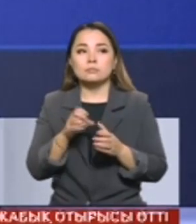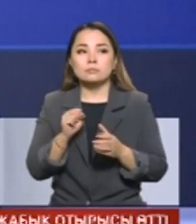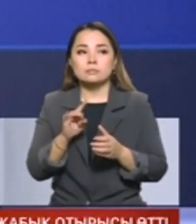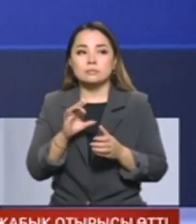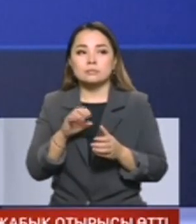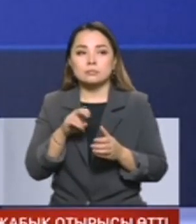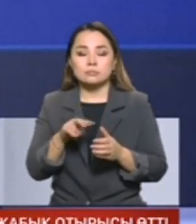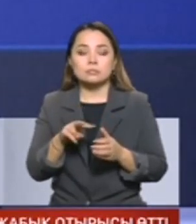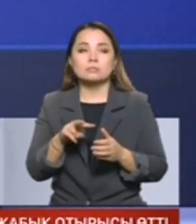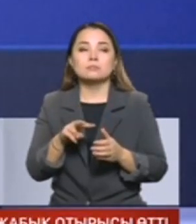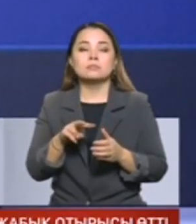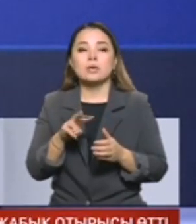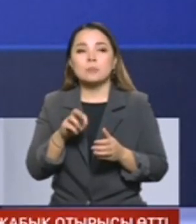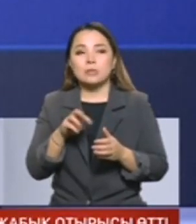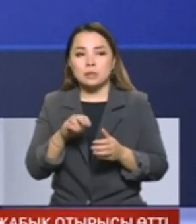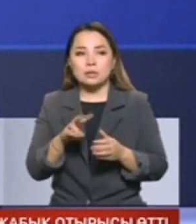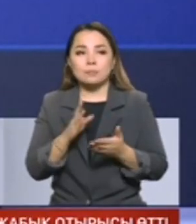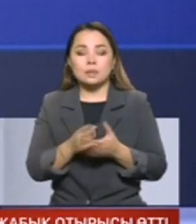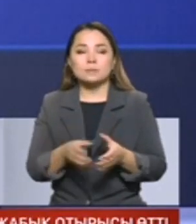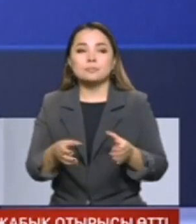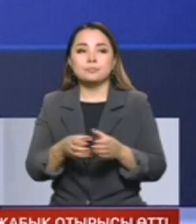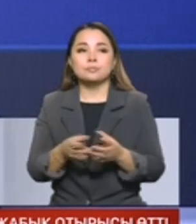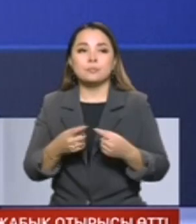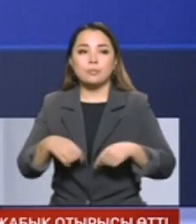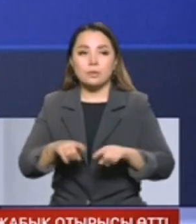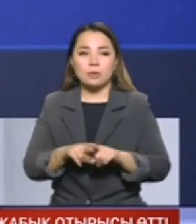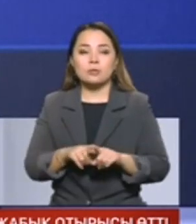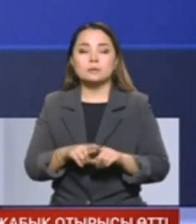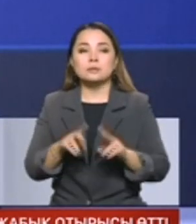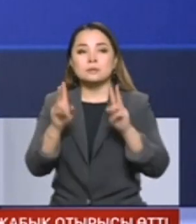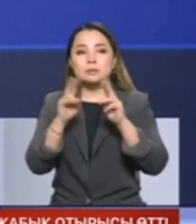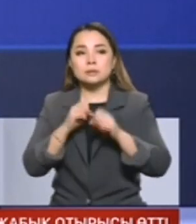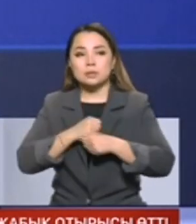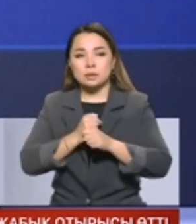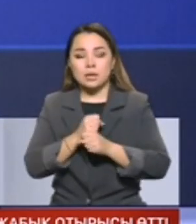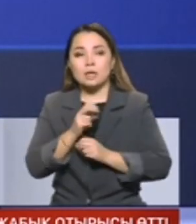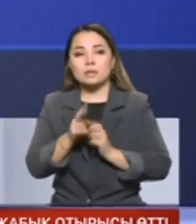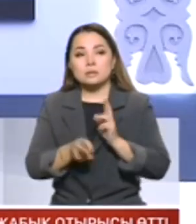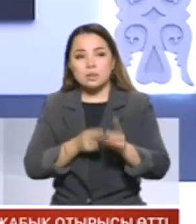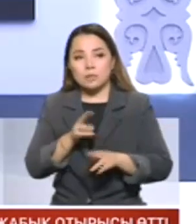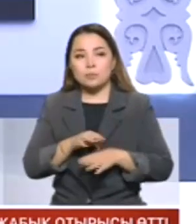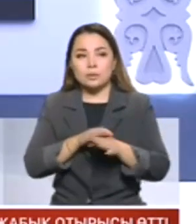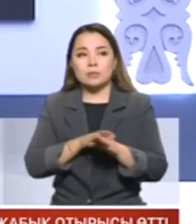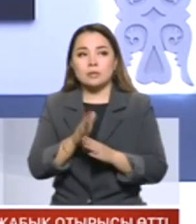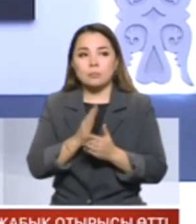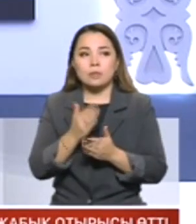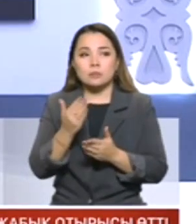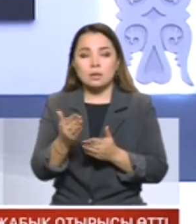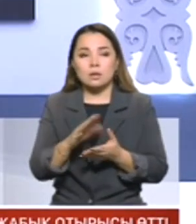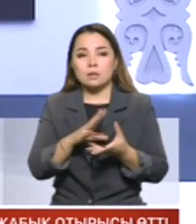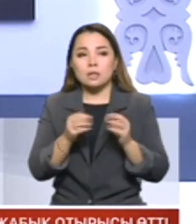ArcelorMittal мекемесінің қоршаған ортаны қорғау зертханасына арыз шағым түскен болатын. Тексеру